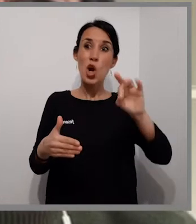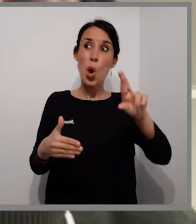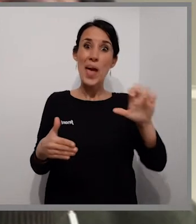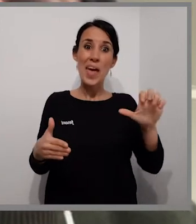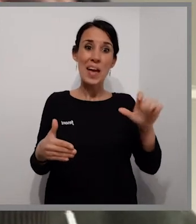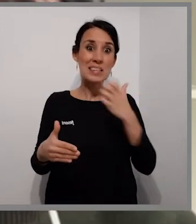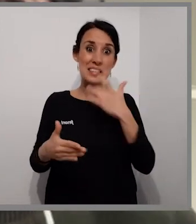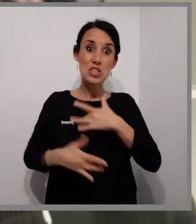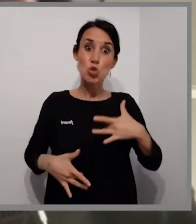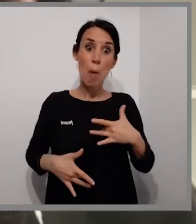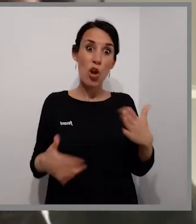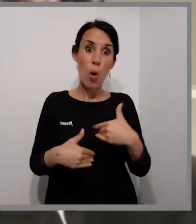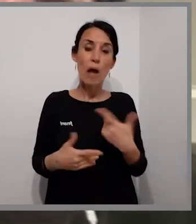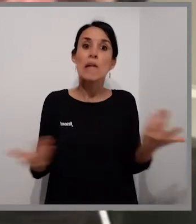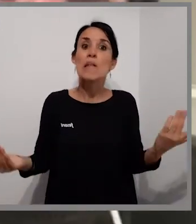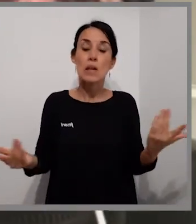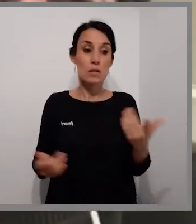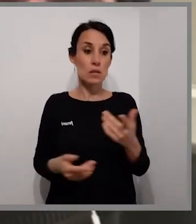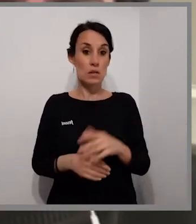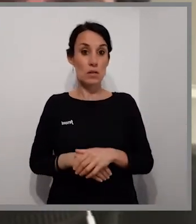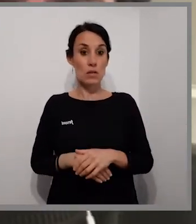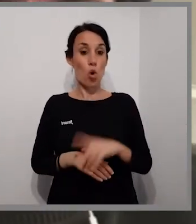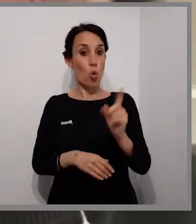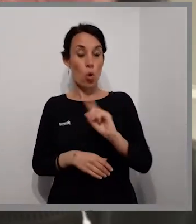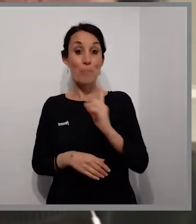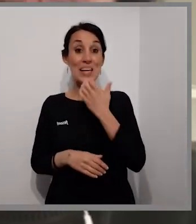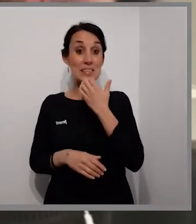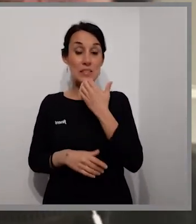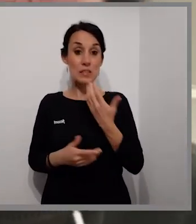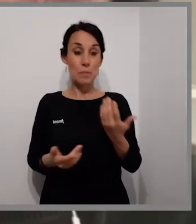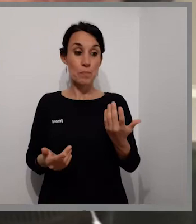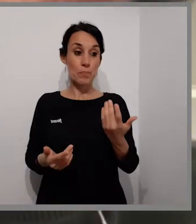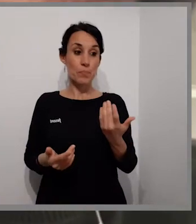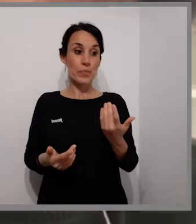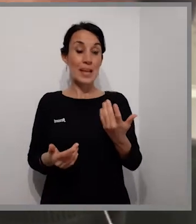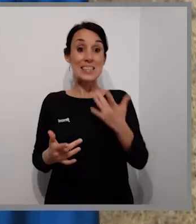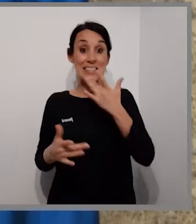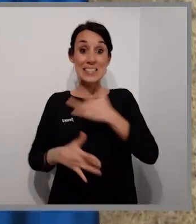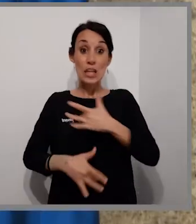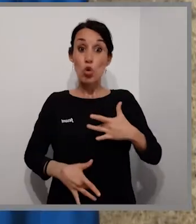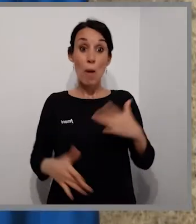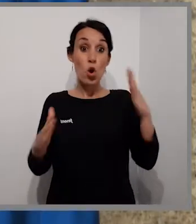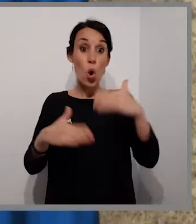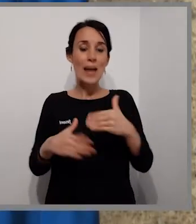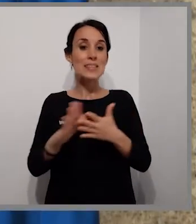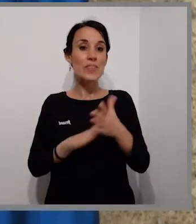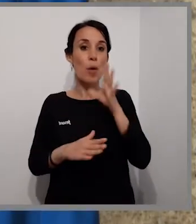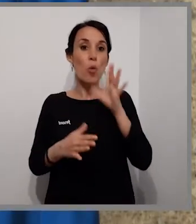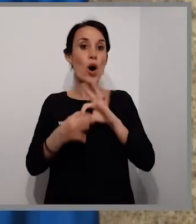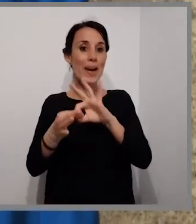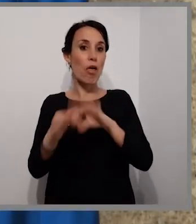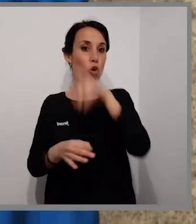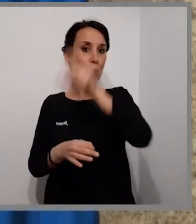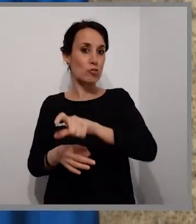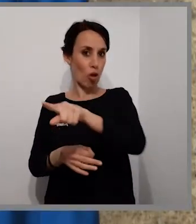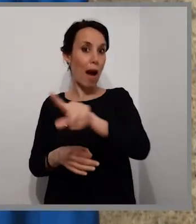Noé. Si no tiene ningún síntoma, ¿cómo se puede...? No, es que si no tiene ningún síntoma, o sea, es porque o bien han tenido alguna